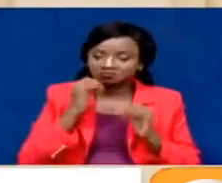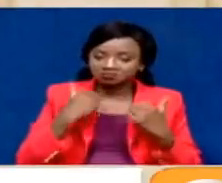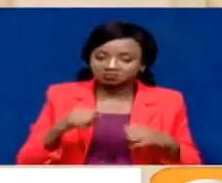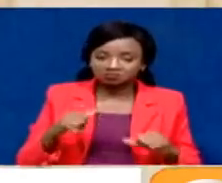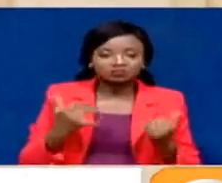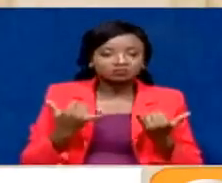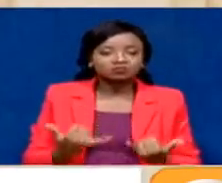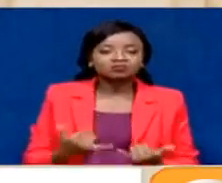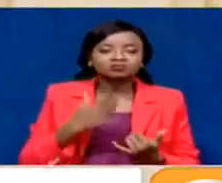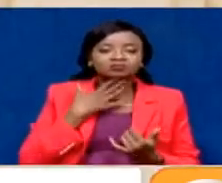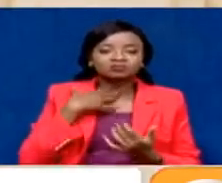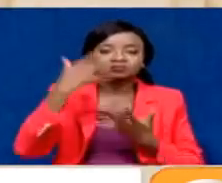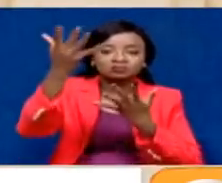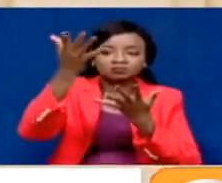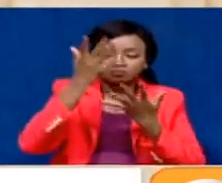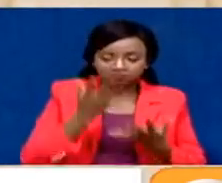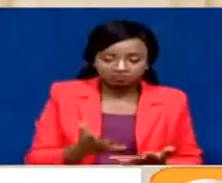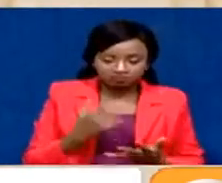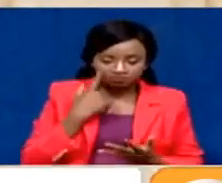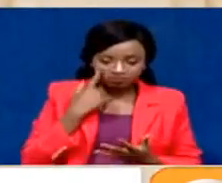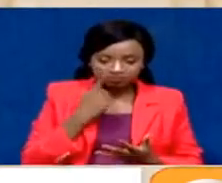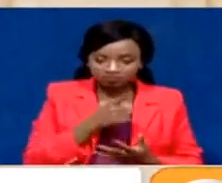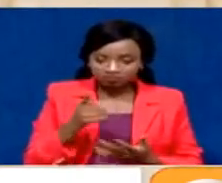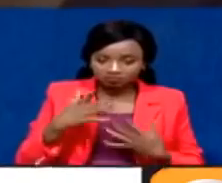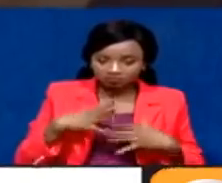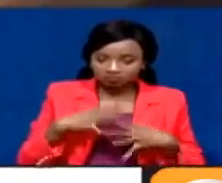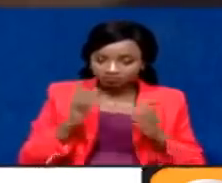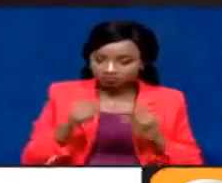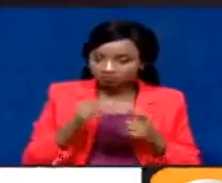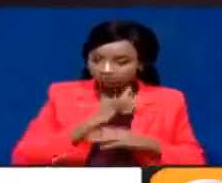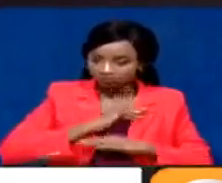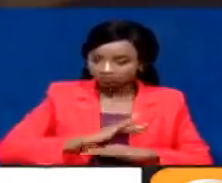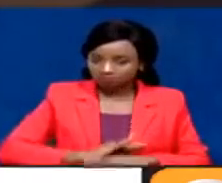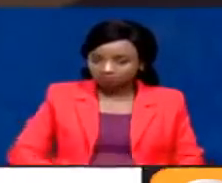Africa so that we can use it on our patients to show that they also work in our patients.